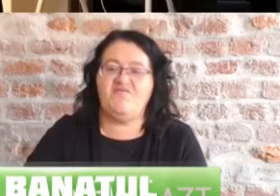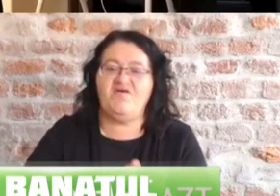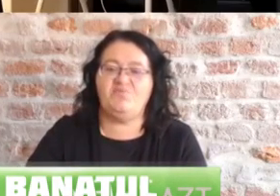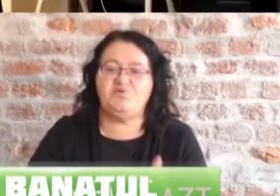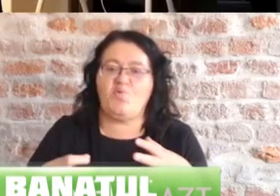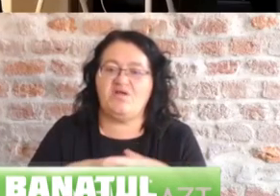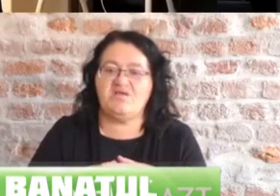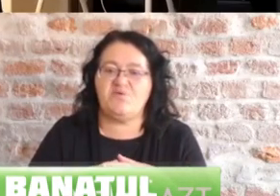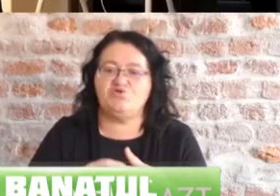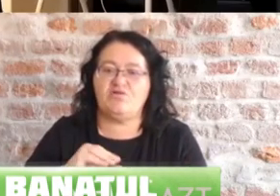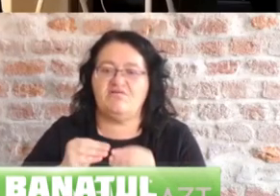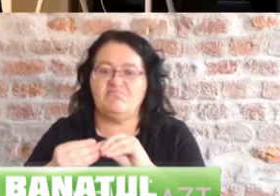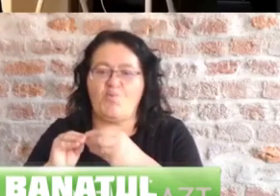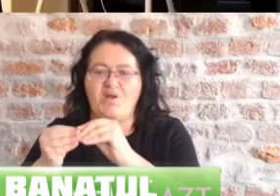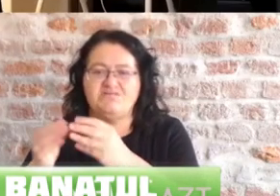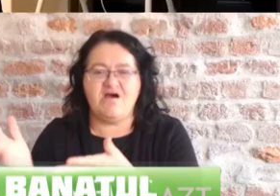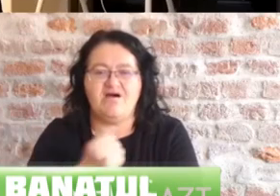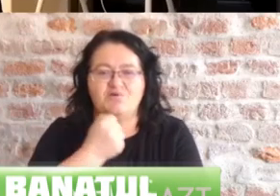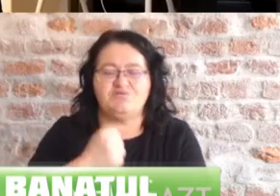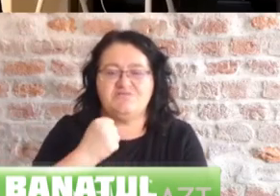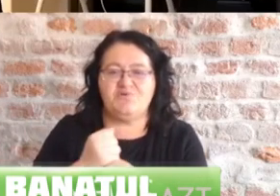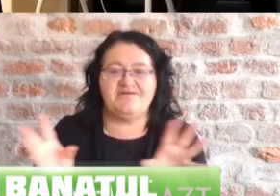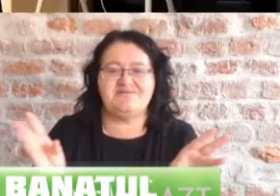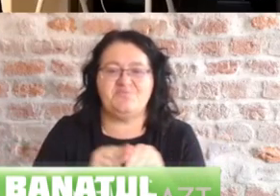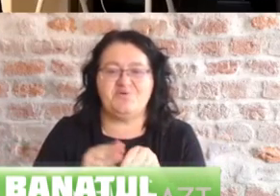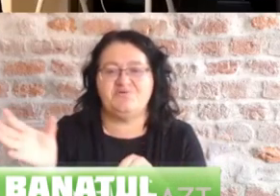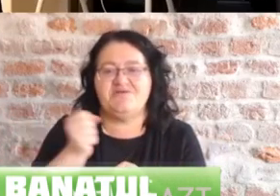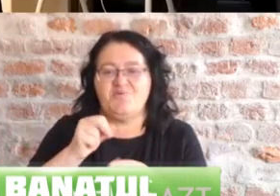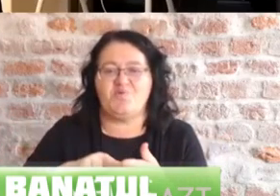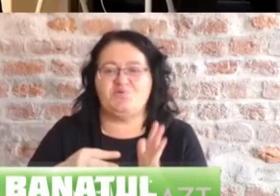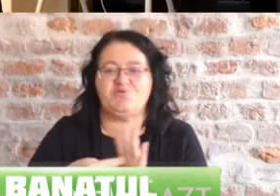că o echipă atât de complexă a reușit să lucreze împreună și să aducă o